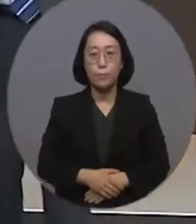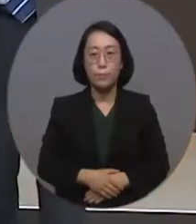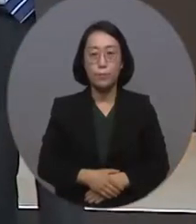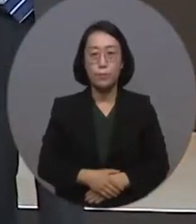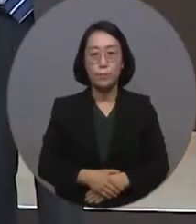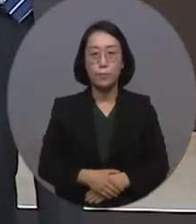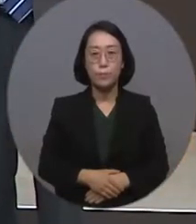이가은입니다